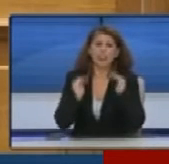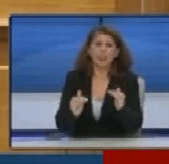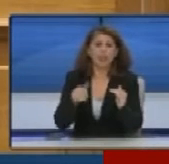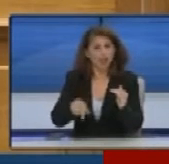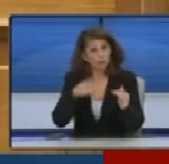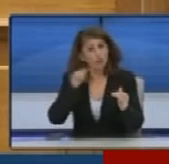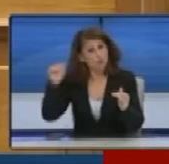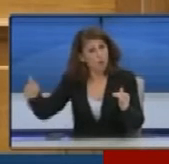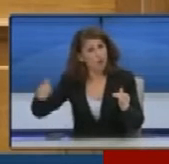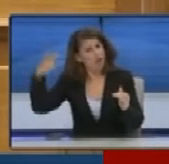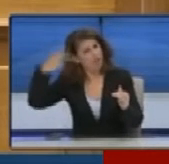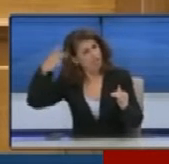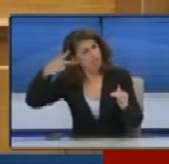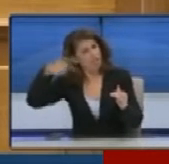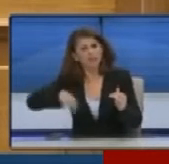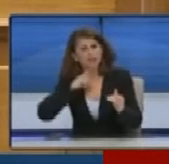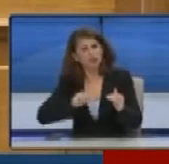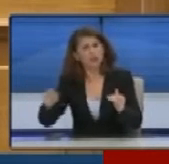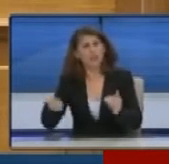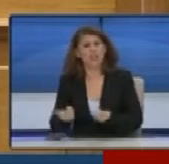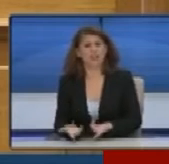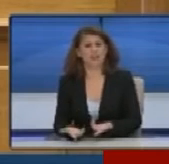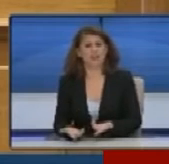καταγγέλουν. Με τα